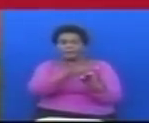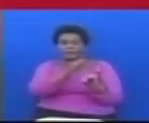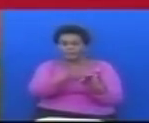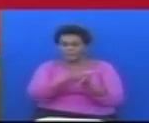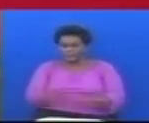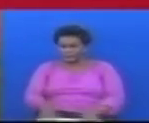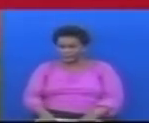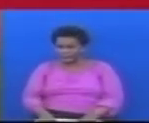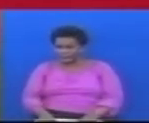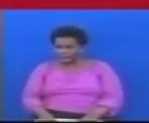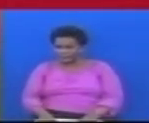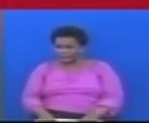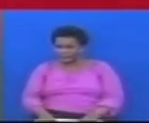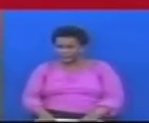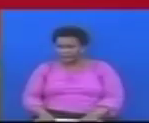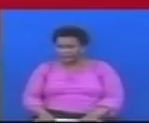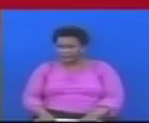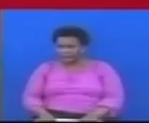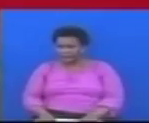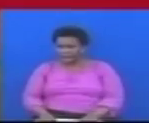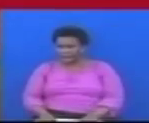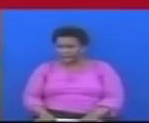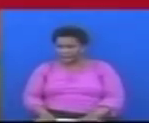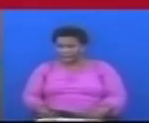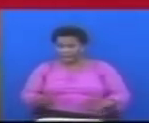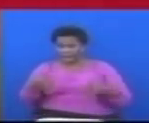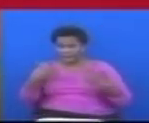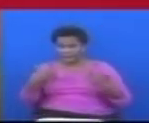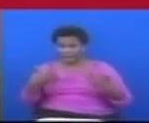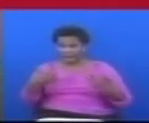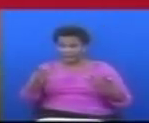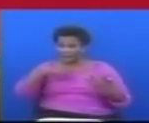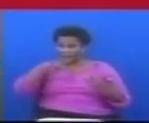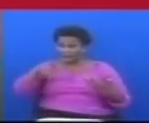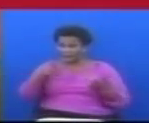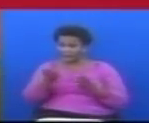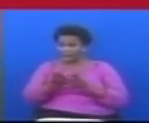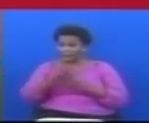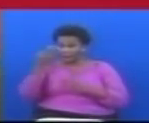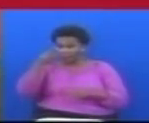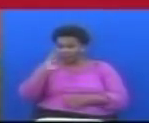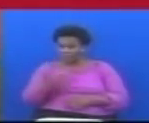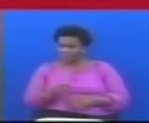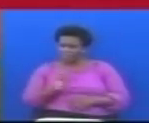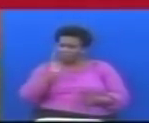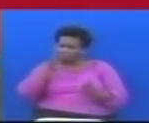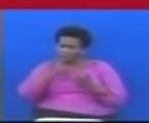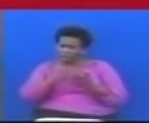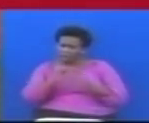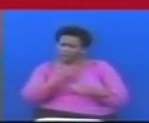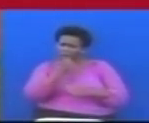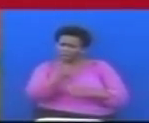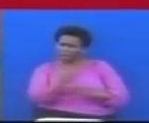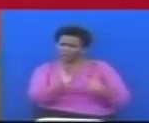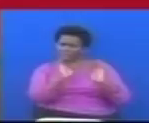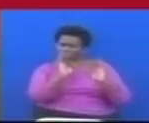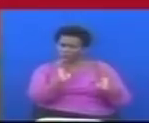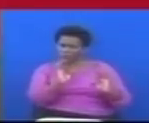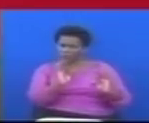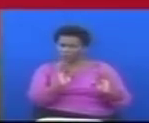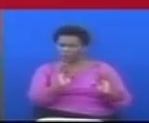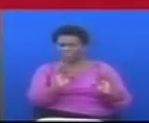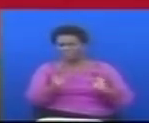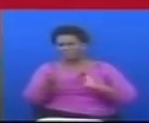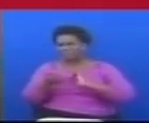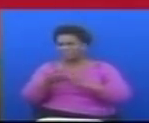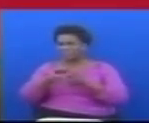alivyosema kwamba tutakapokuwa tumefika hatua nzuri, tutaingiza mpango wa kujenga barabara lami wa barabara hizi muhimu ambazo umeizungumza, kwa